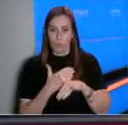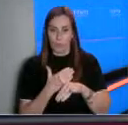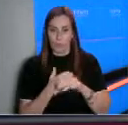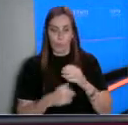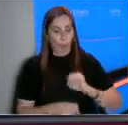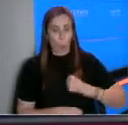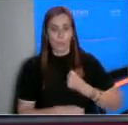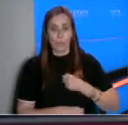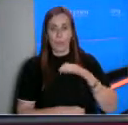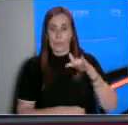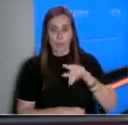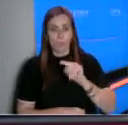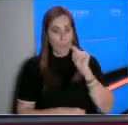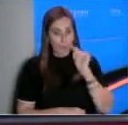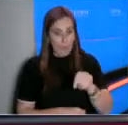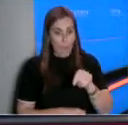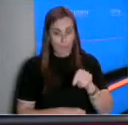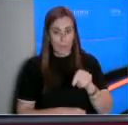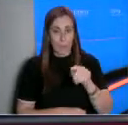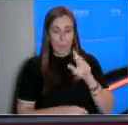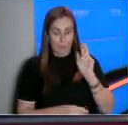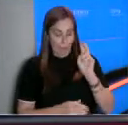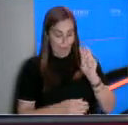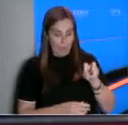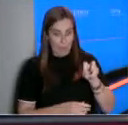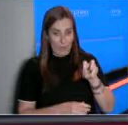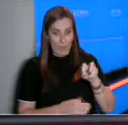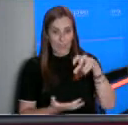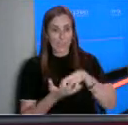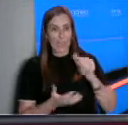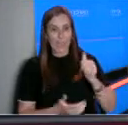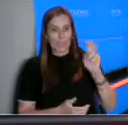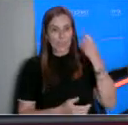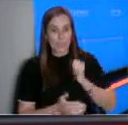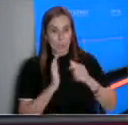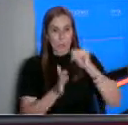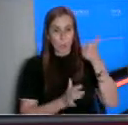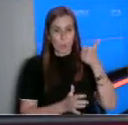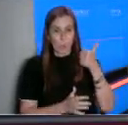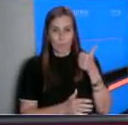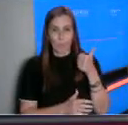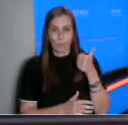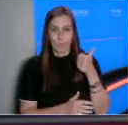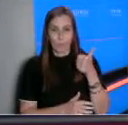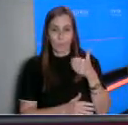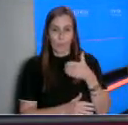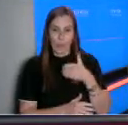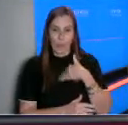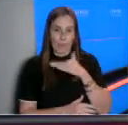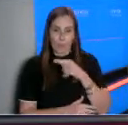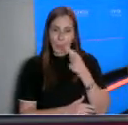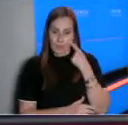ונקרא לי עליו. ילד כזה שמגיע לגיוס, ללשכת גיוס פעם ראשונה, תקשיב, אני מתה